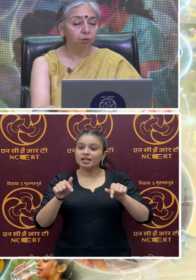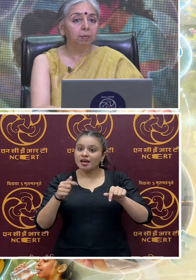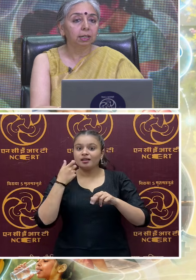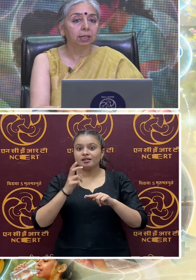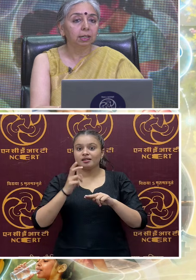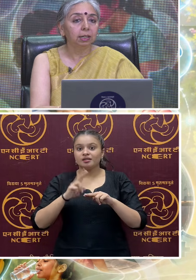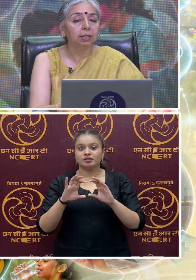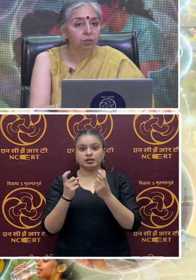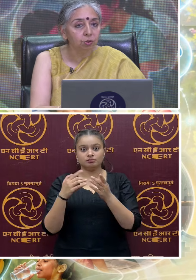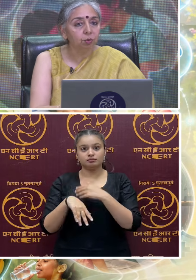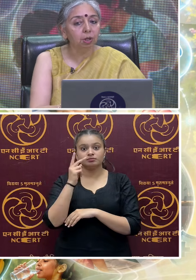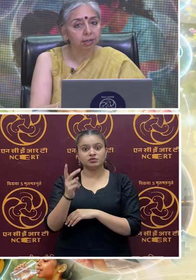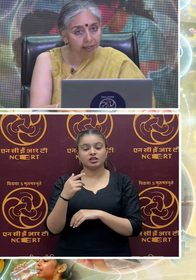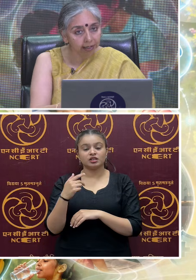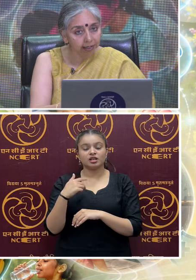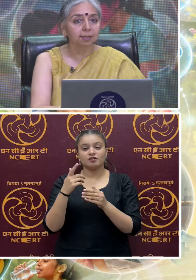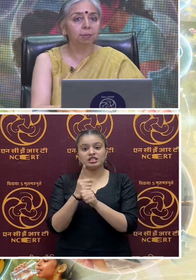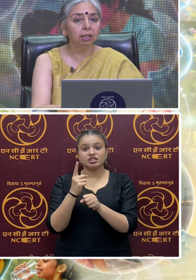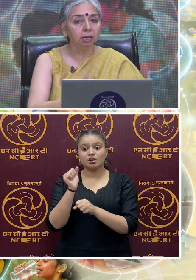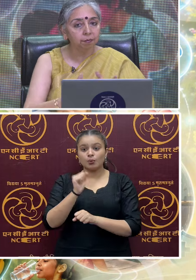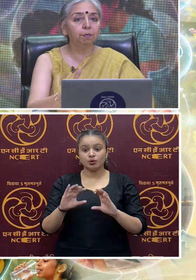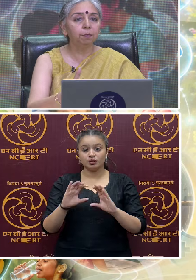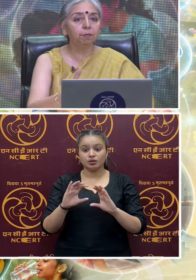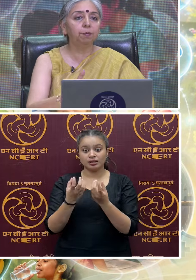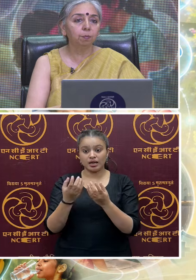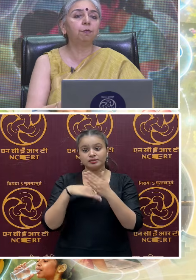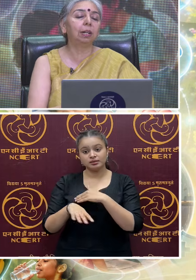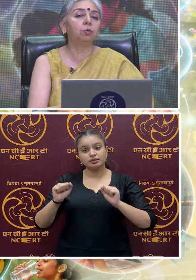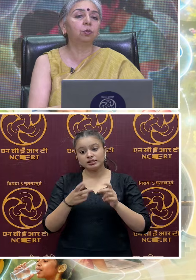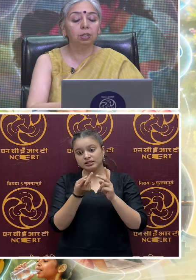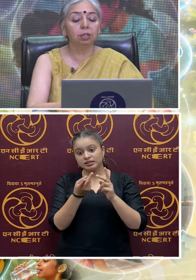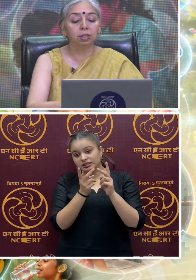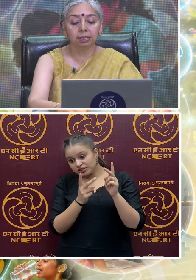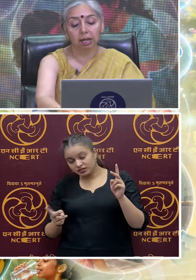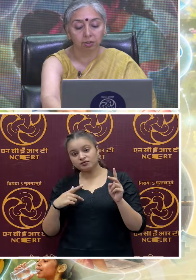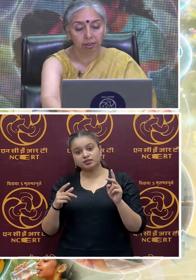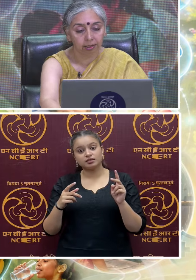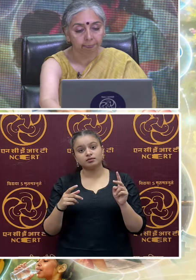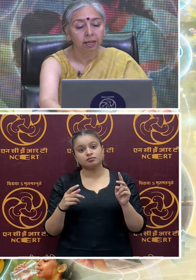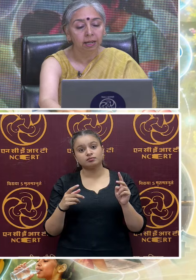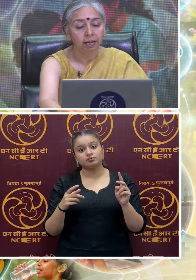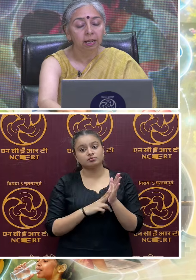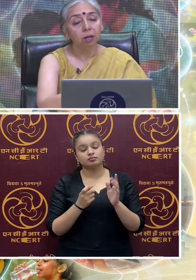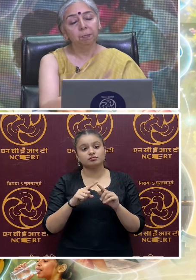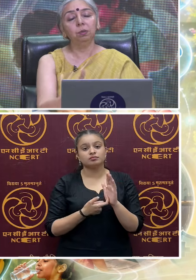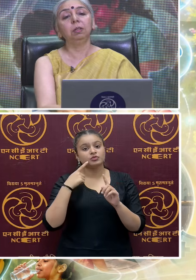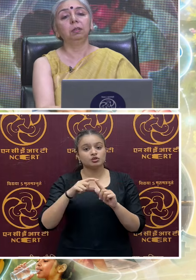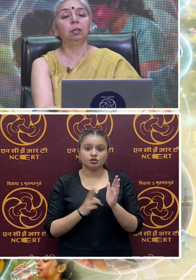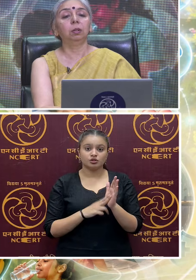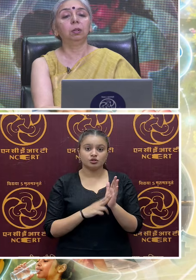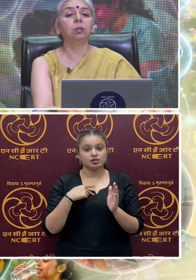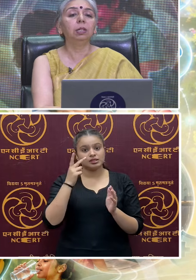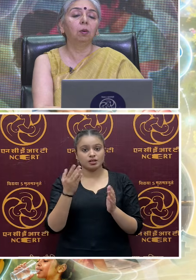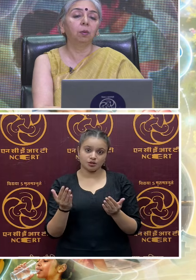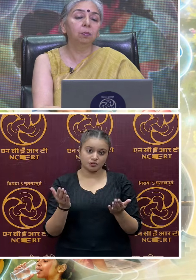आप क्लासरूम में भी देखें, टीचर को अपनी क्लास में ही ये डिफरेंट फॉर्म्स ऑफ मैलन्यूट्रिशन नज़र आ जाएंगे। नाउ कमिंग टू